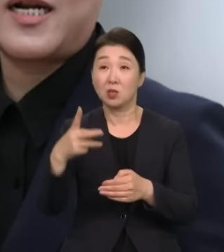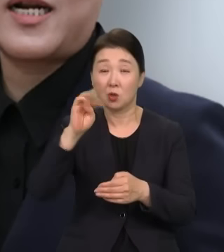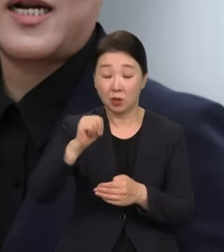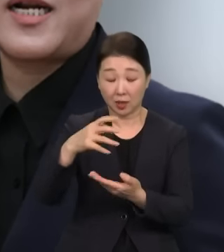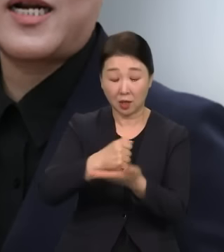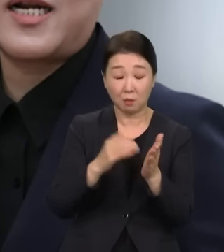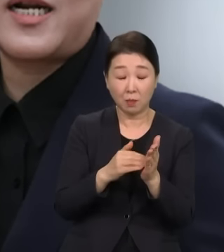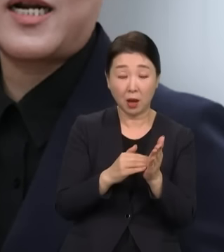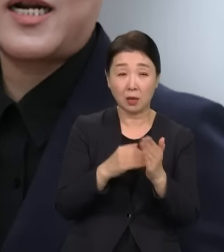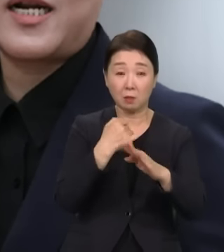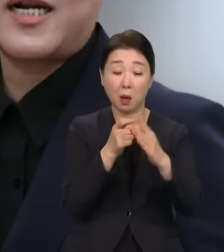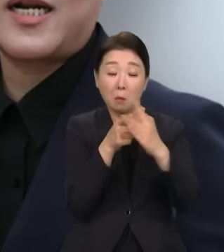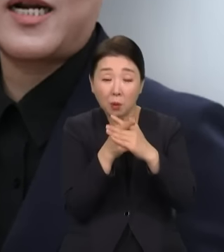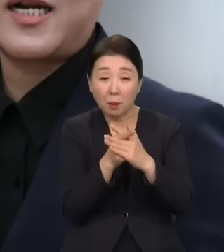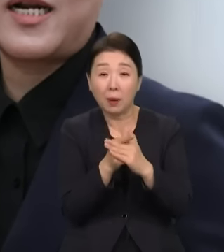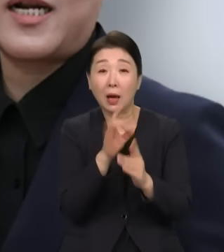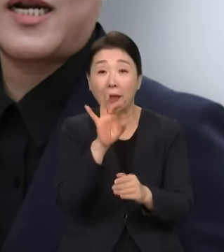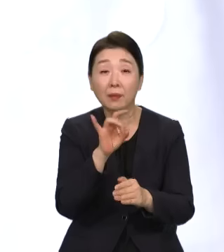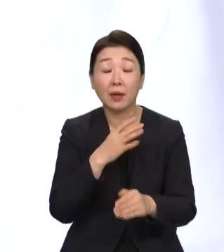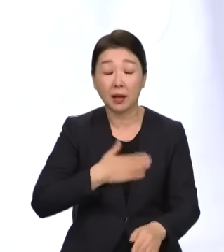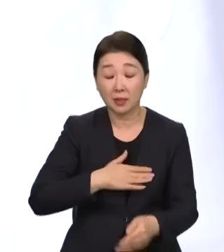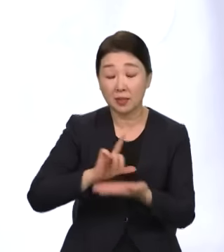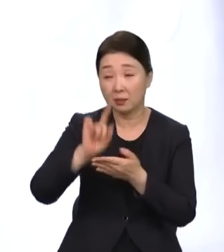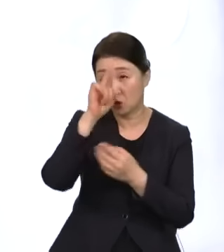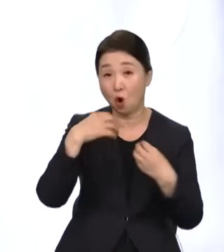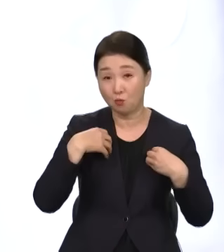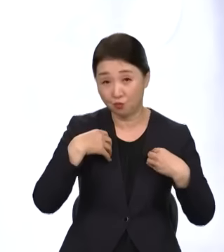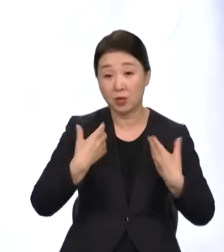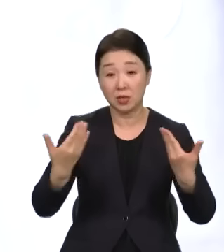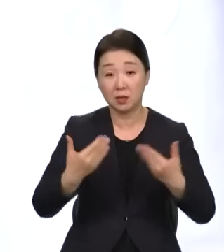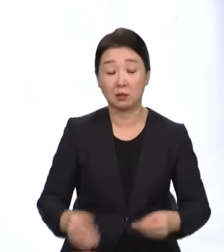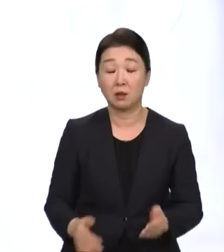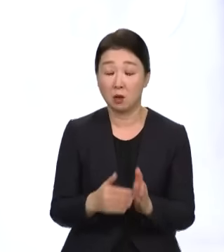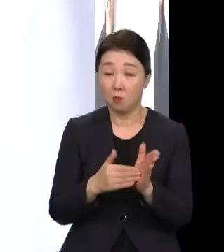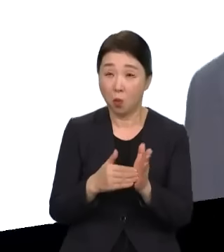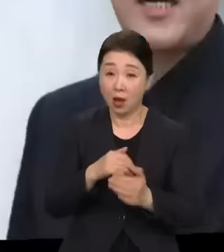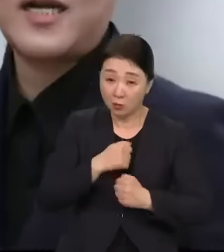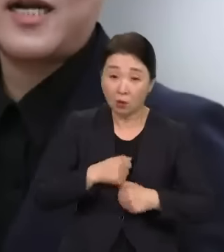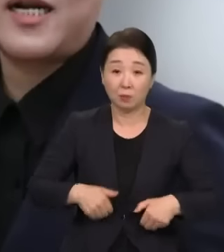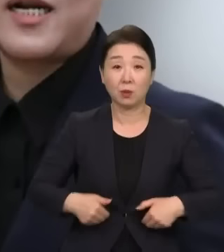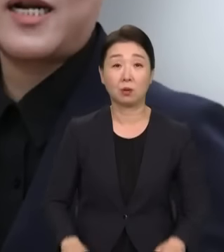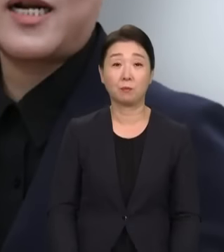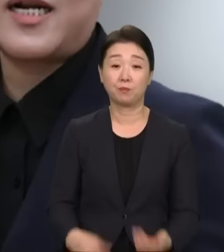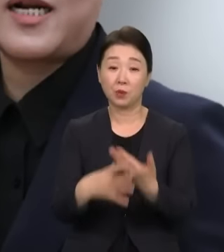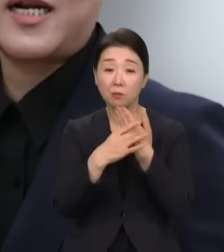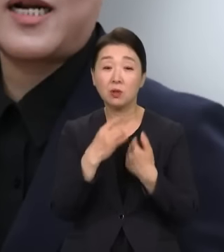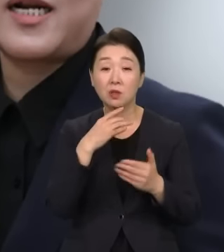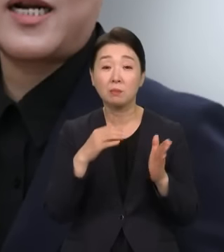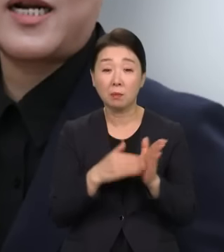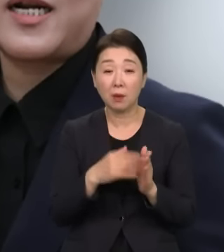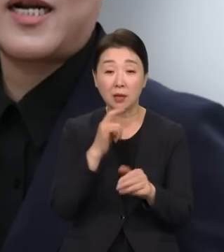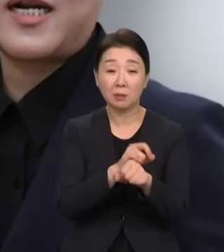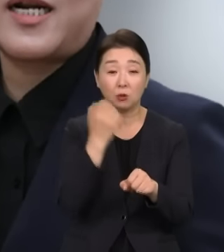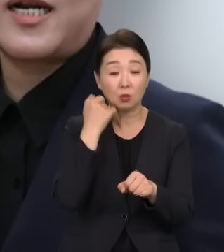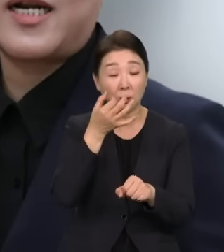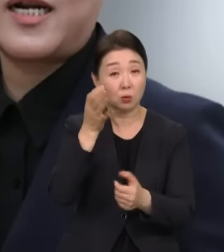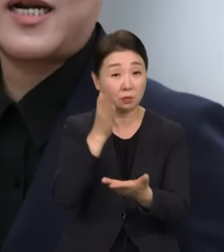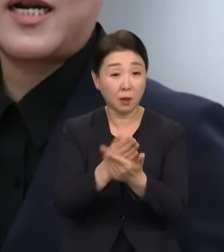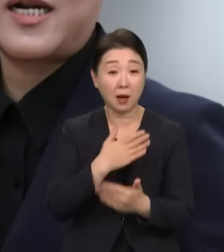그거 유출되면 큰일 납니다. 다른 그 지자체에서 하는 거라서. 거듭 보안을 지시합니다. 프린트만 하고 사무실 누구한테도 보여주면